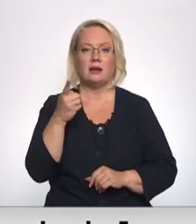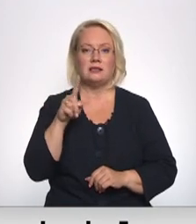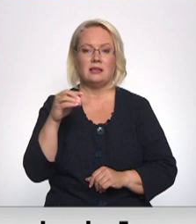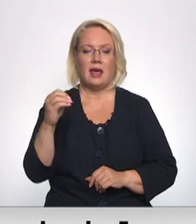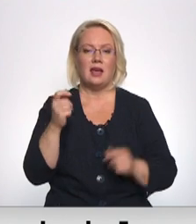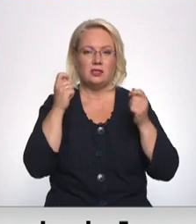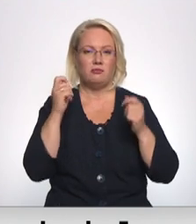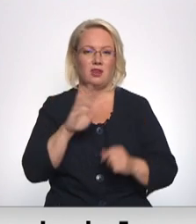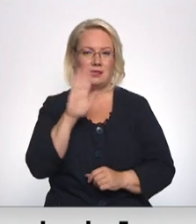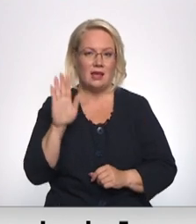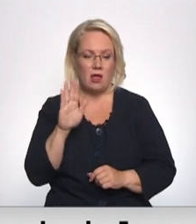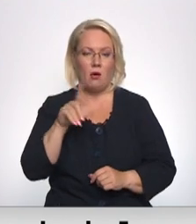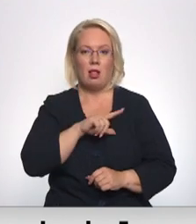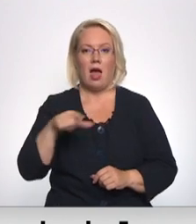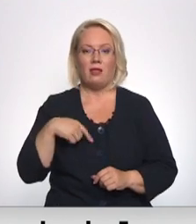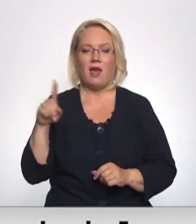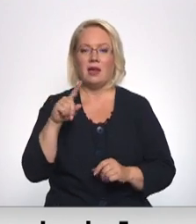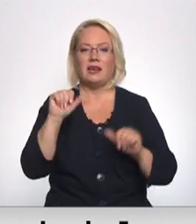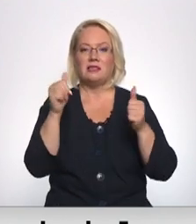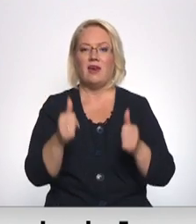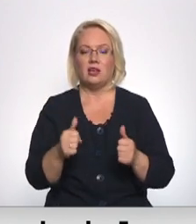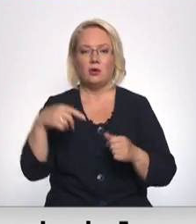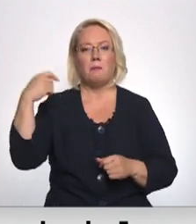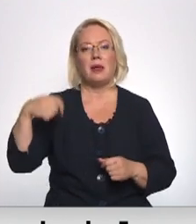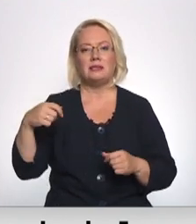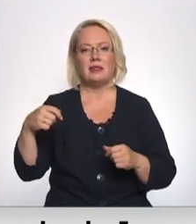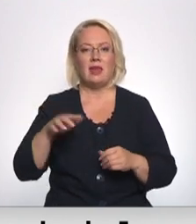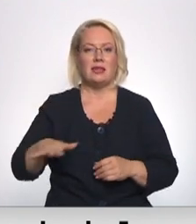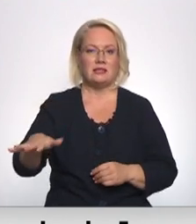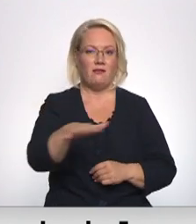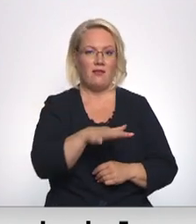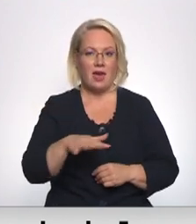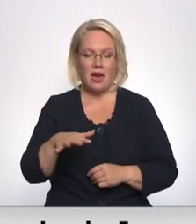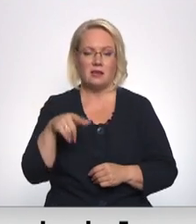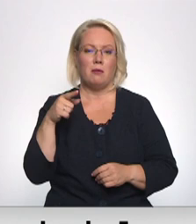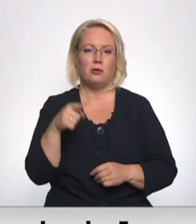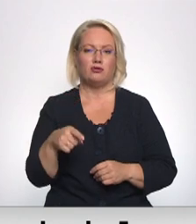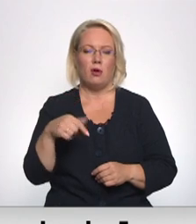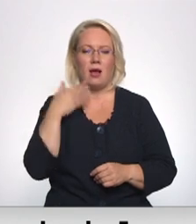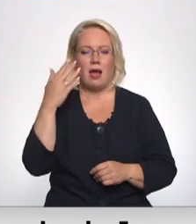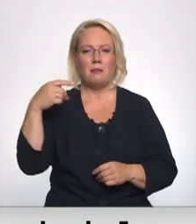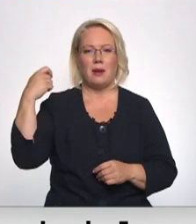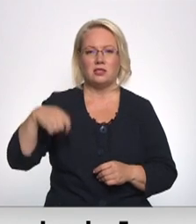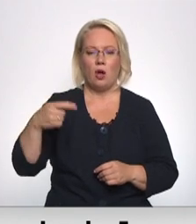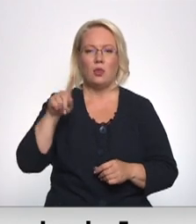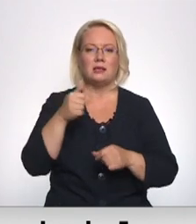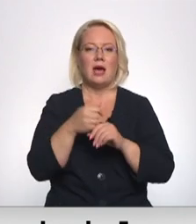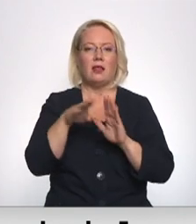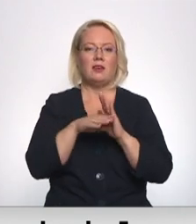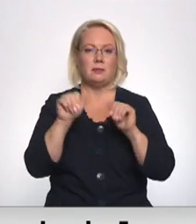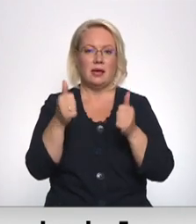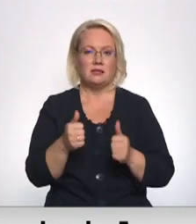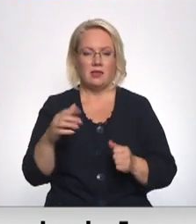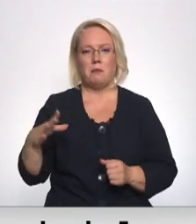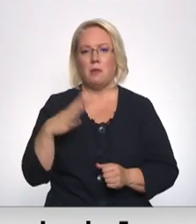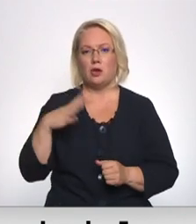dienu, Jelgavā izveidots prezidentu skvērs. Par godu 100. Gadskārtei kopš valsts prezidentūras un satversmes izveides,